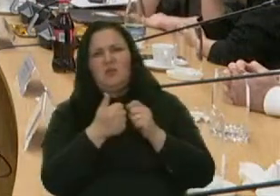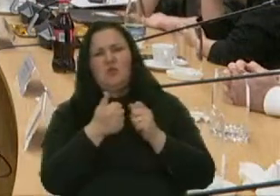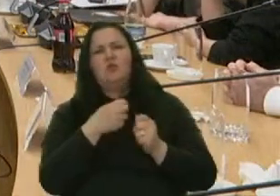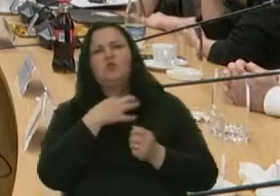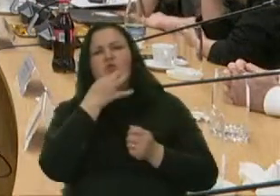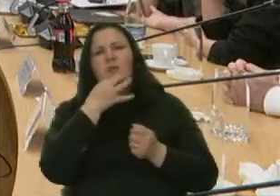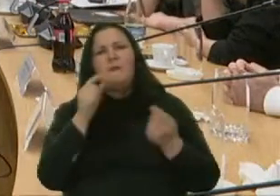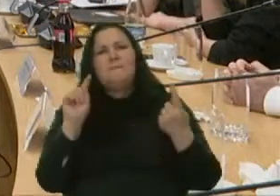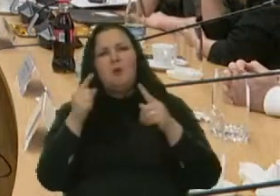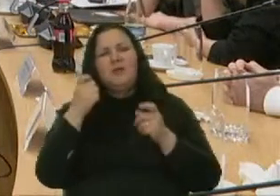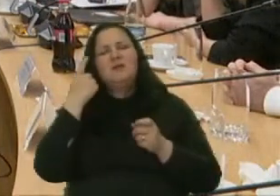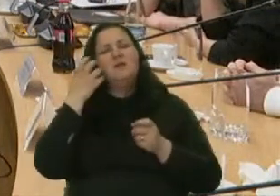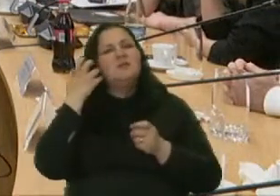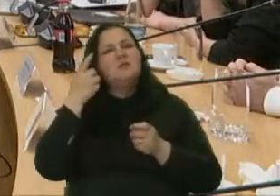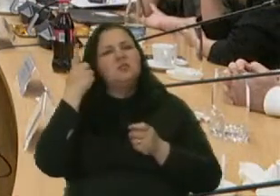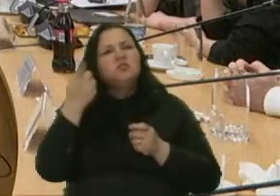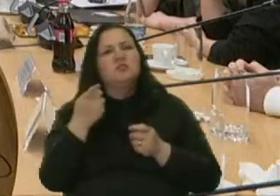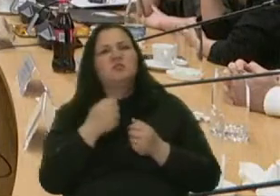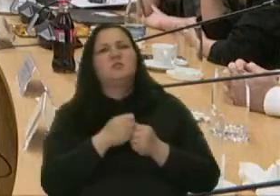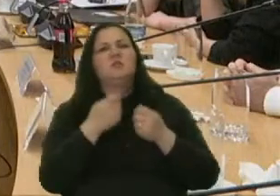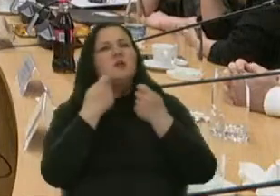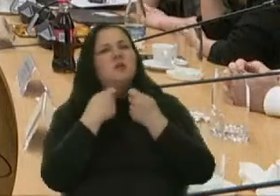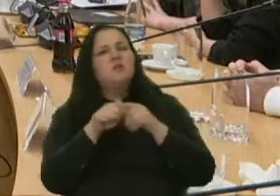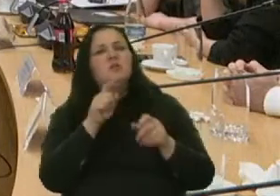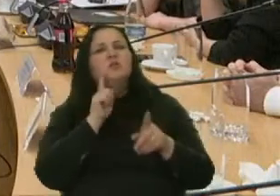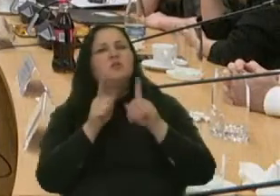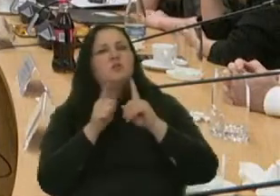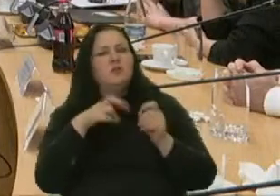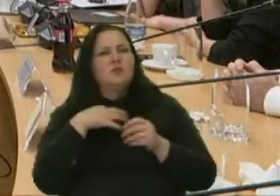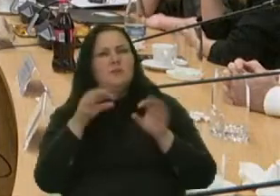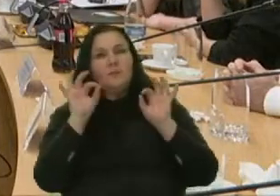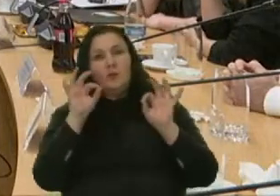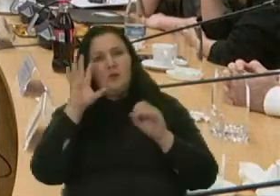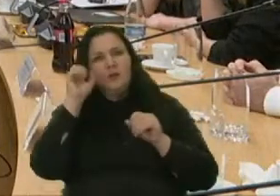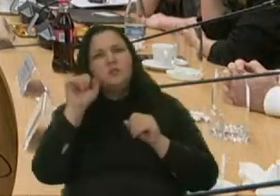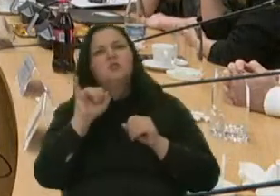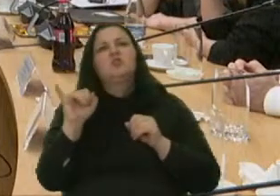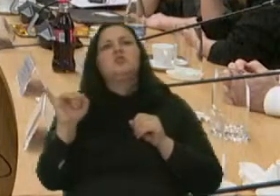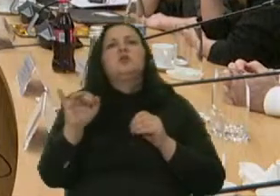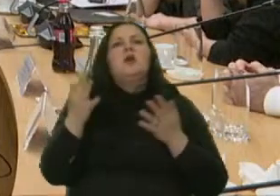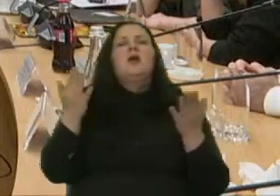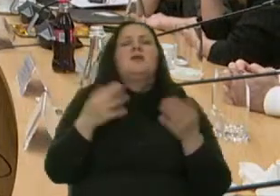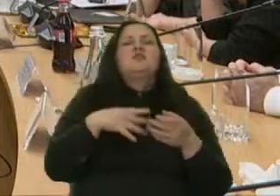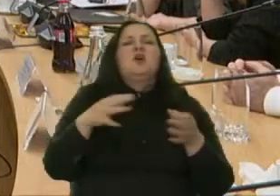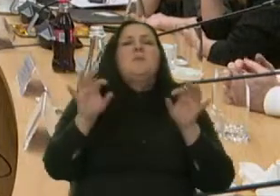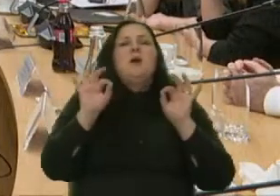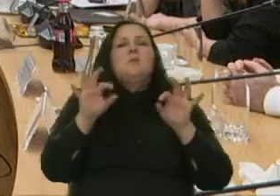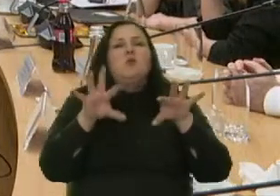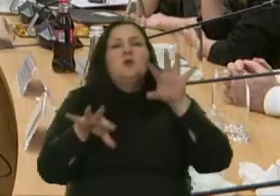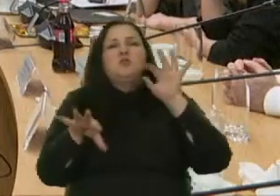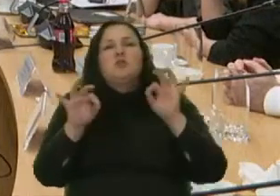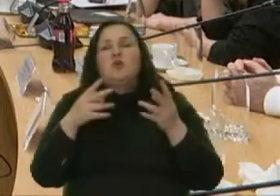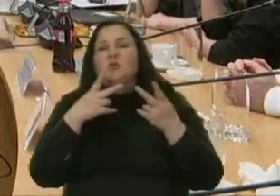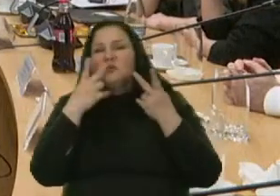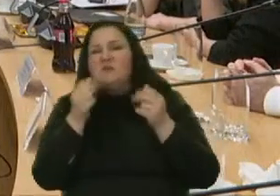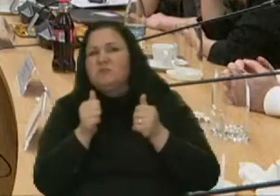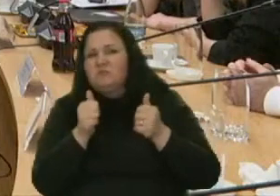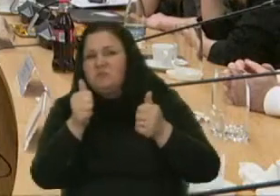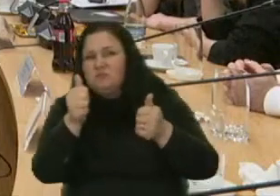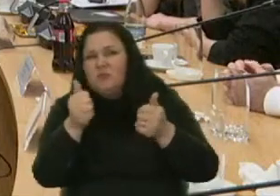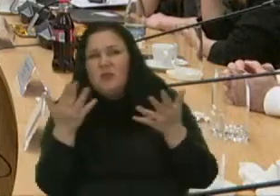politic când știți De fapt că toată discuția e de bună credință Care e cea mai bună soluție cu adevărat că sunt și și care